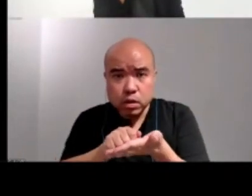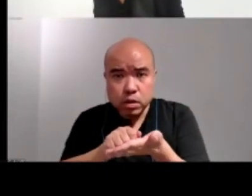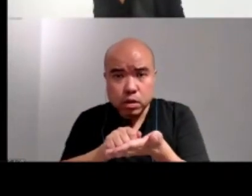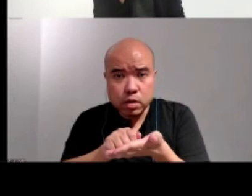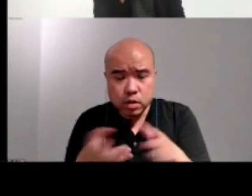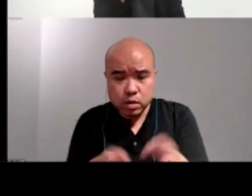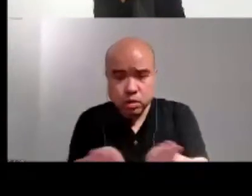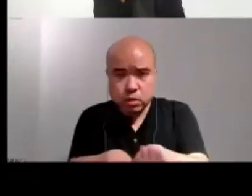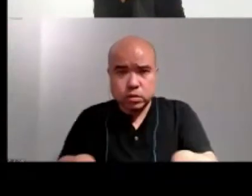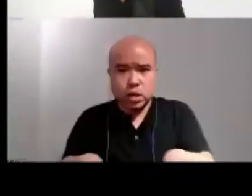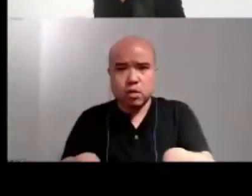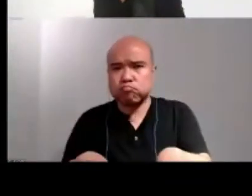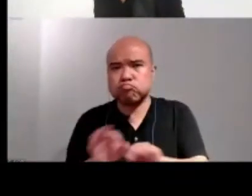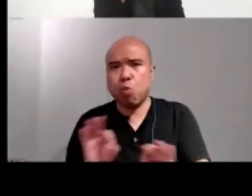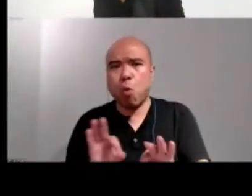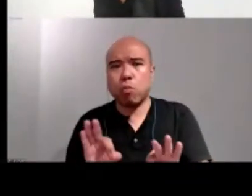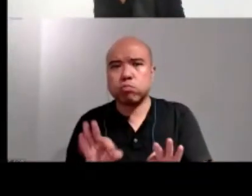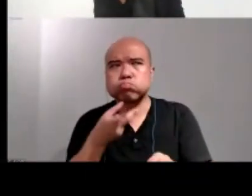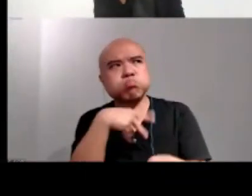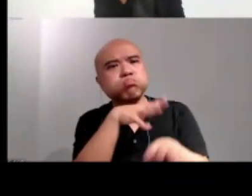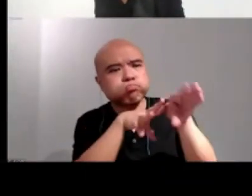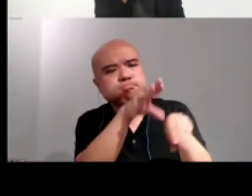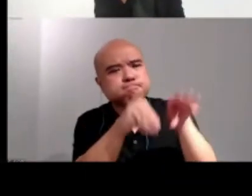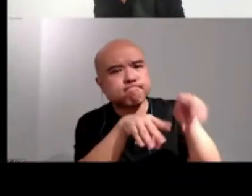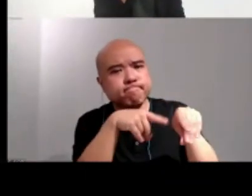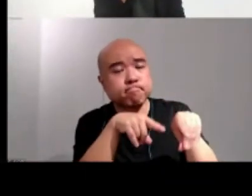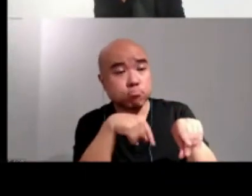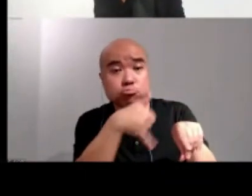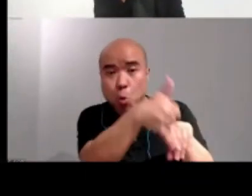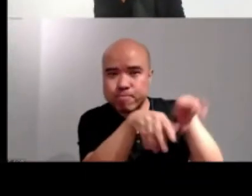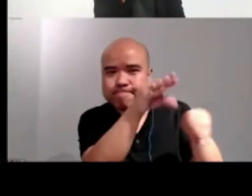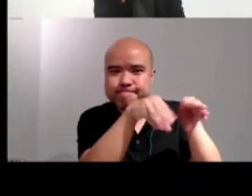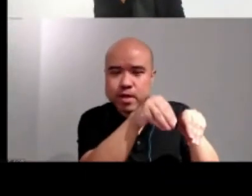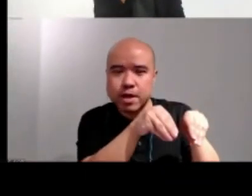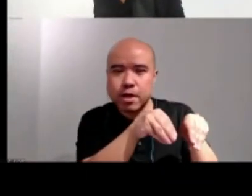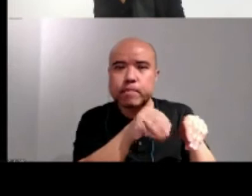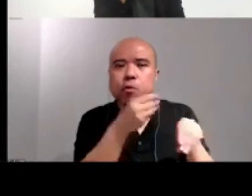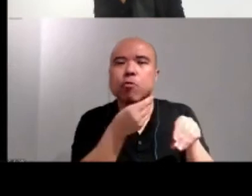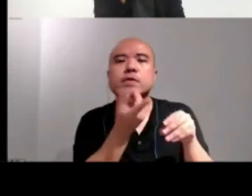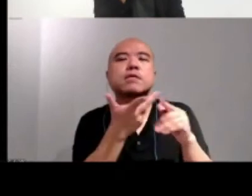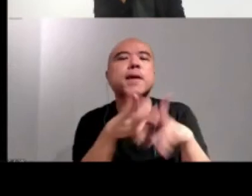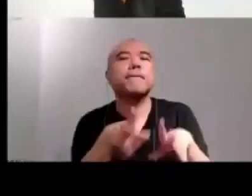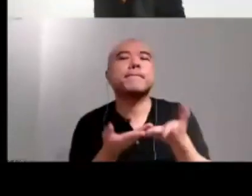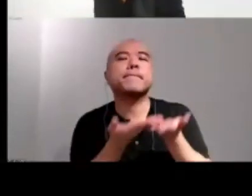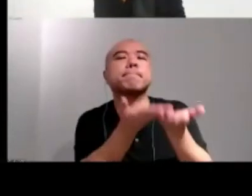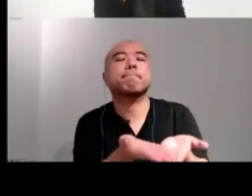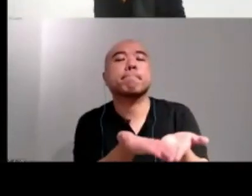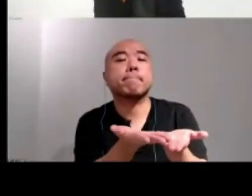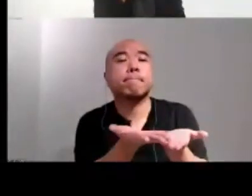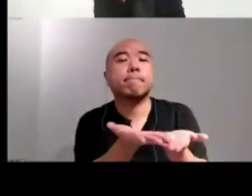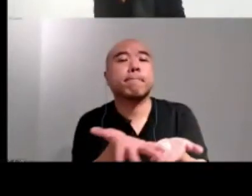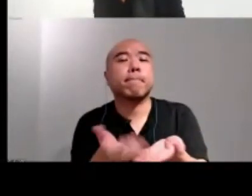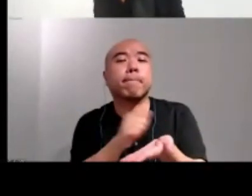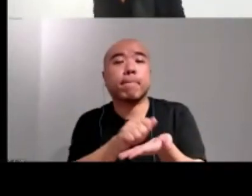書，我哋幫佢執咗成間屋，陪伴住佢執完屋之後，我哋做咗一張台俾佢。呢個